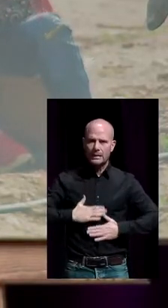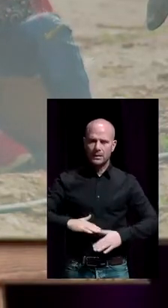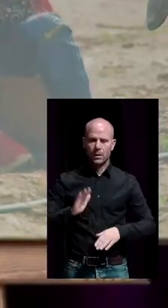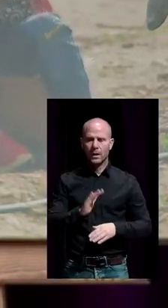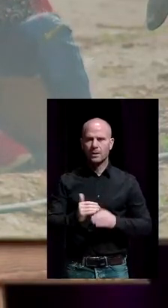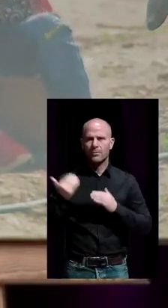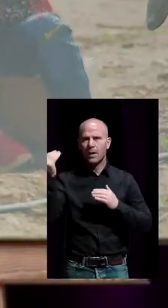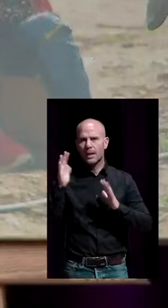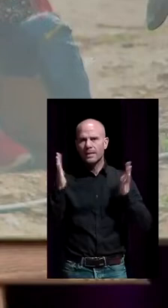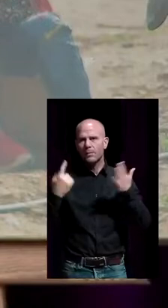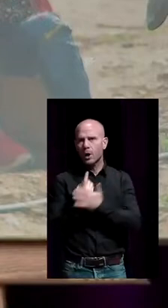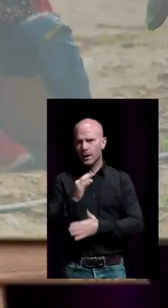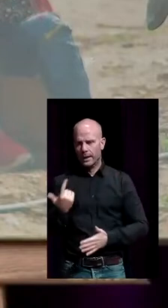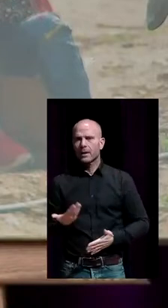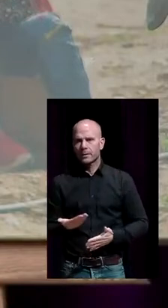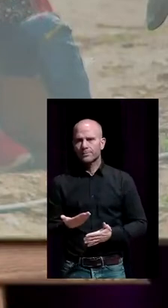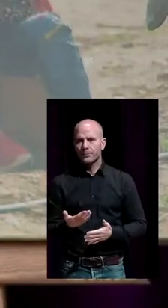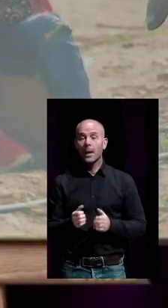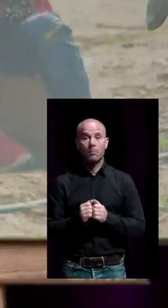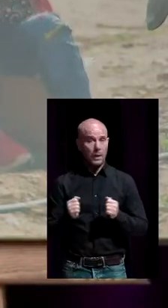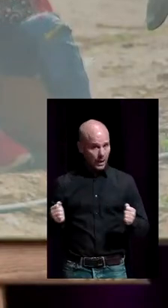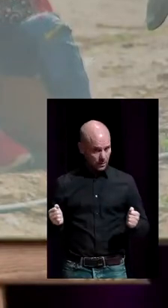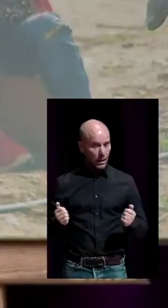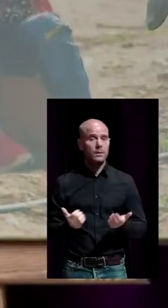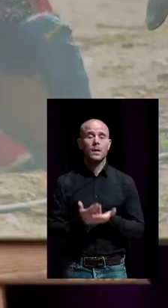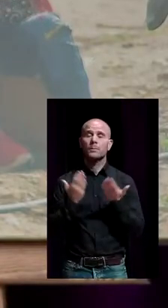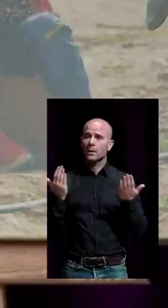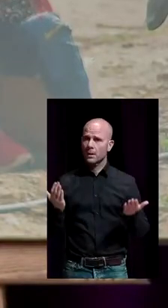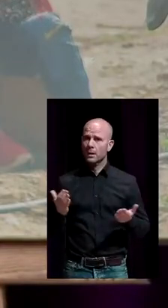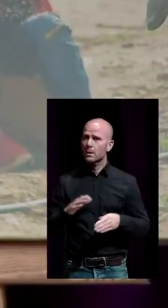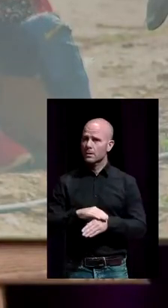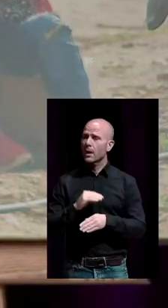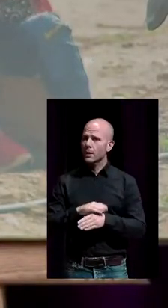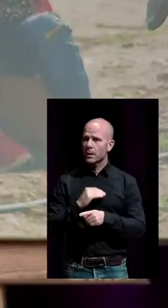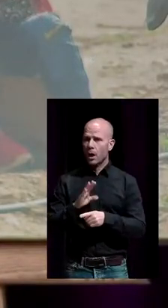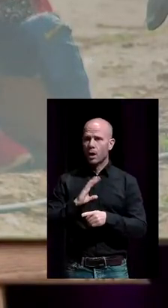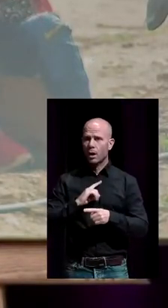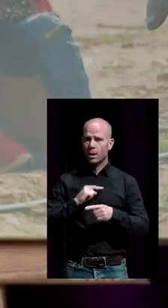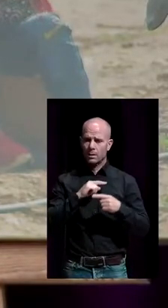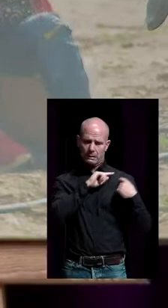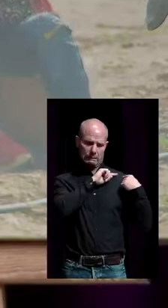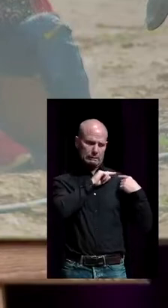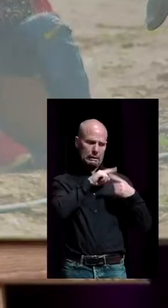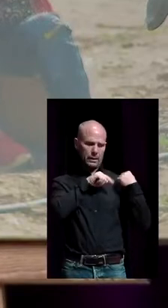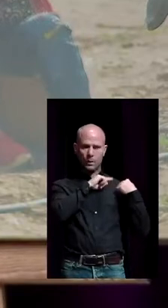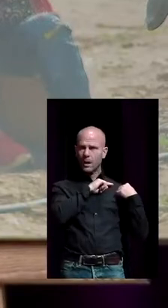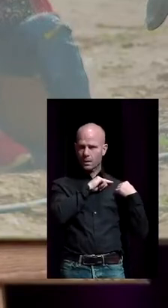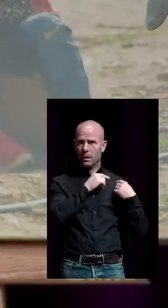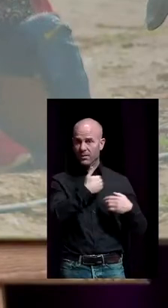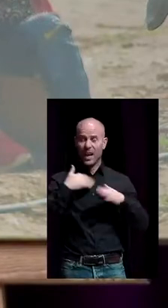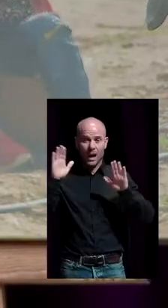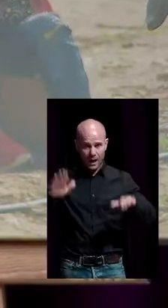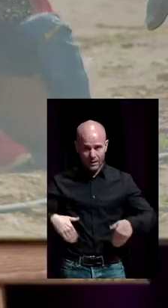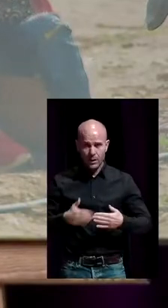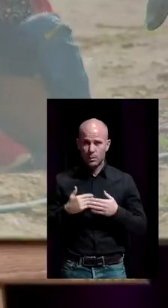framtida livsmöjligheter. Men det är också så att Sverige har traditionellt sett, tack vare att vi har gjort